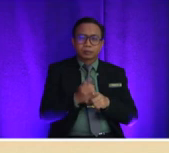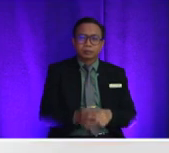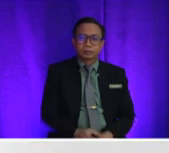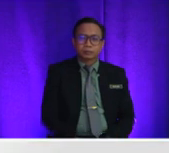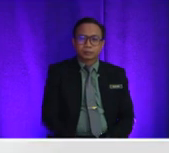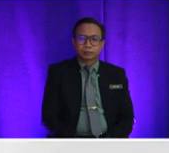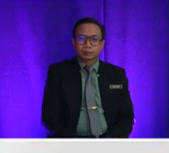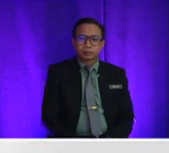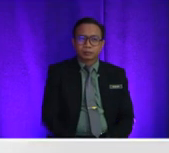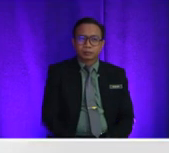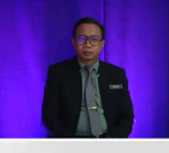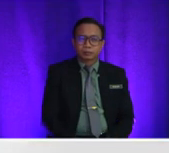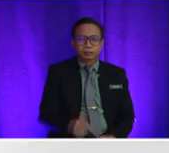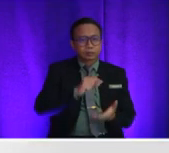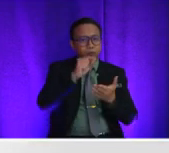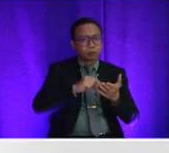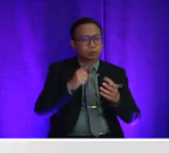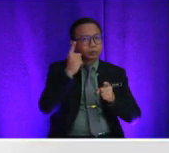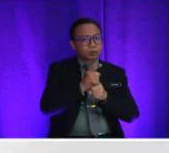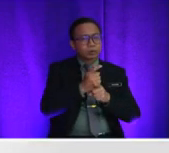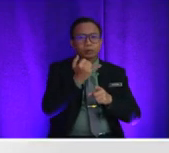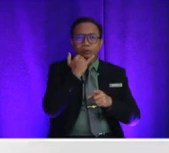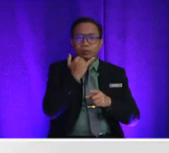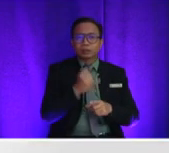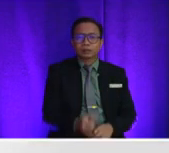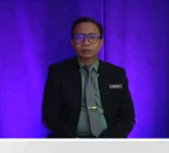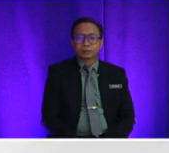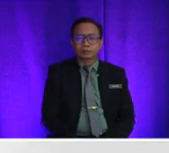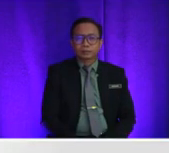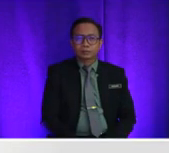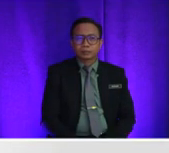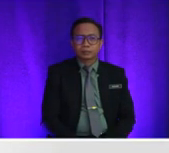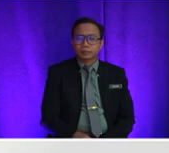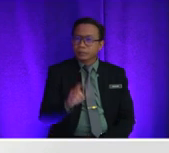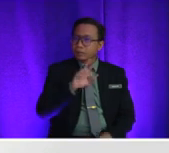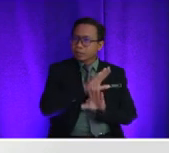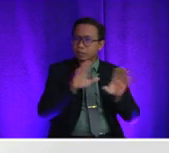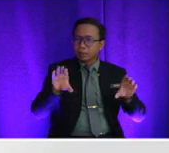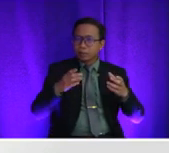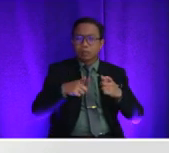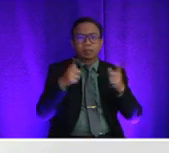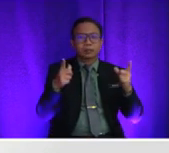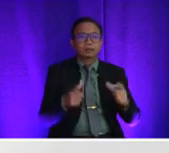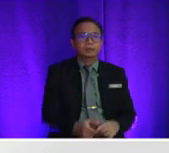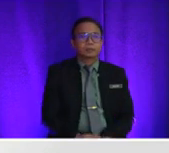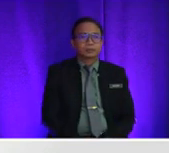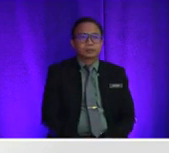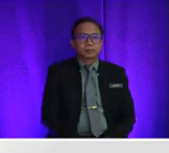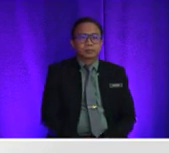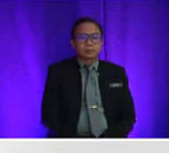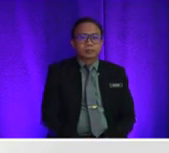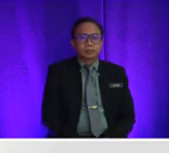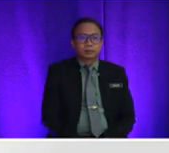induk ikan laga kita tulis betul atau pun salah saja jangan buat selain benar ini Oke